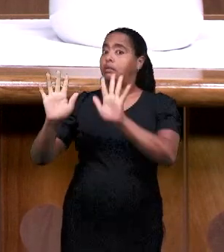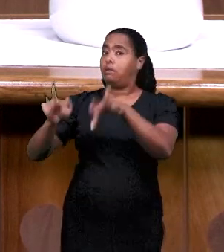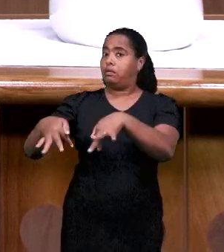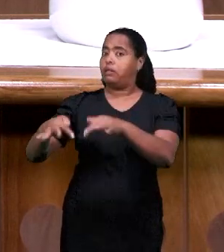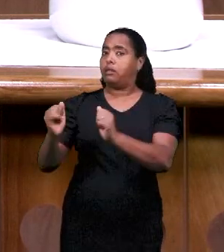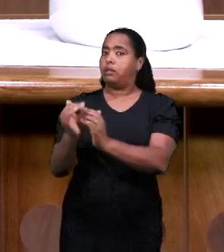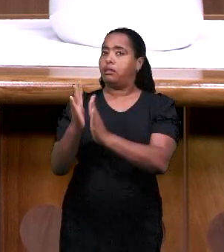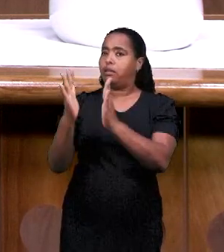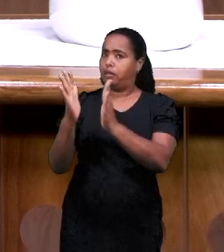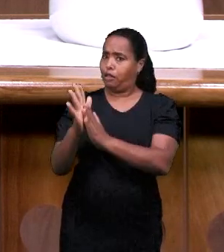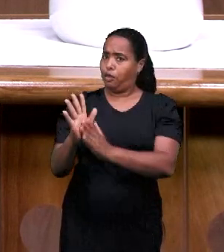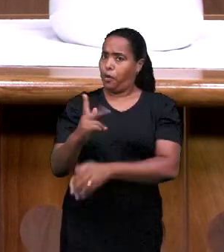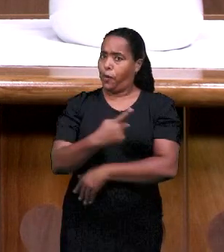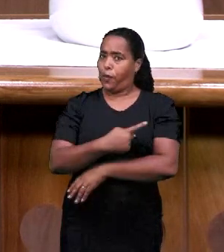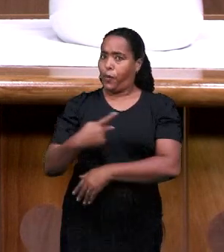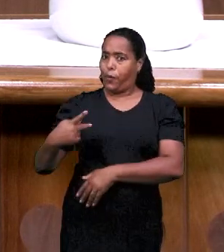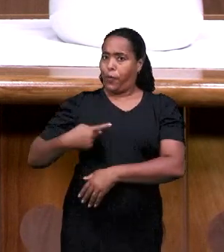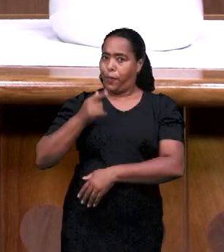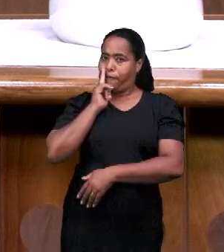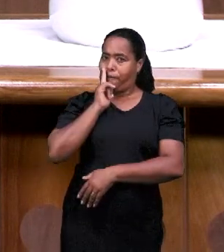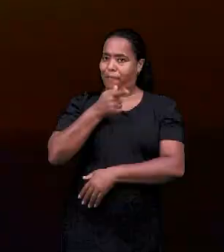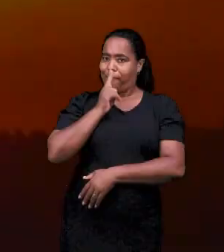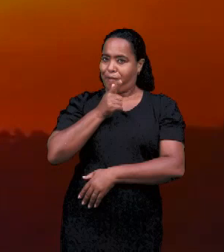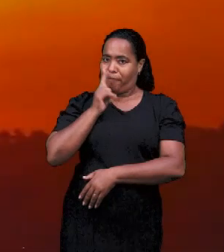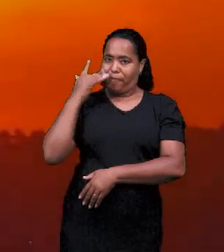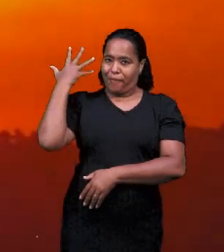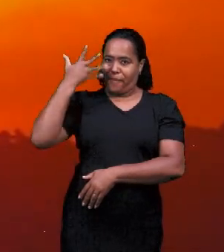le message de la part du passage de Tigueiros.